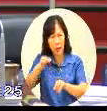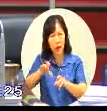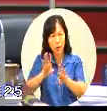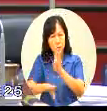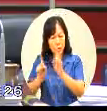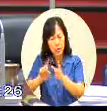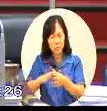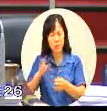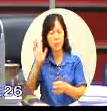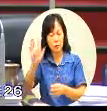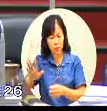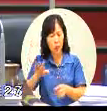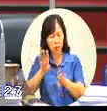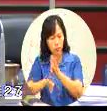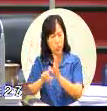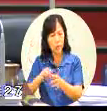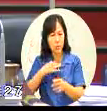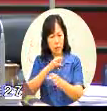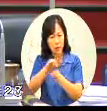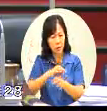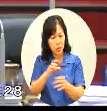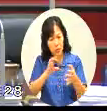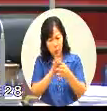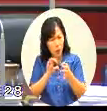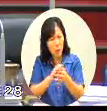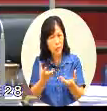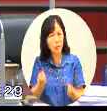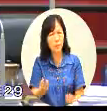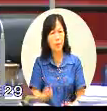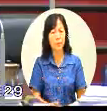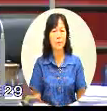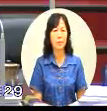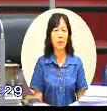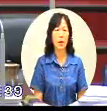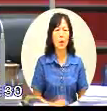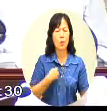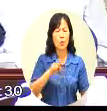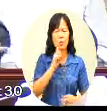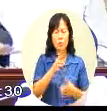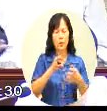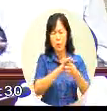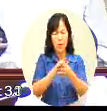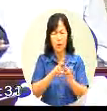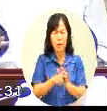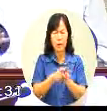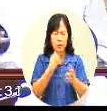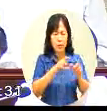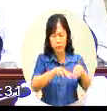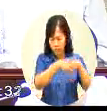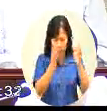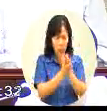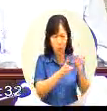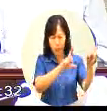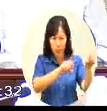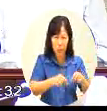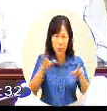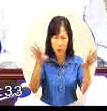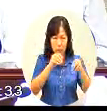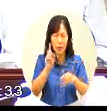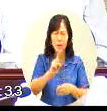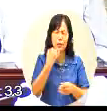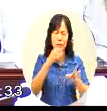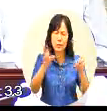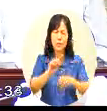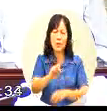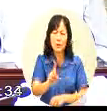有税。持有税跟景气有关系吗？有没有关系啊？ 我没有说跟景气，我说依据所有的资料，我 根据什？你到底根据什么资